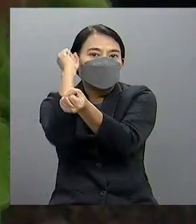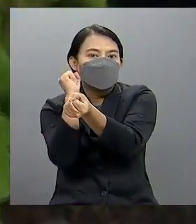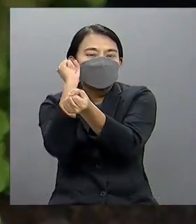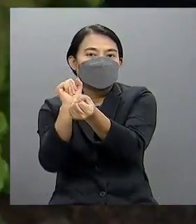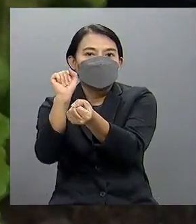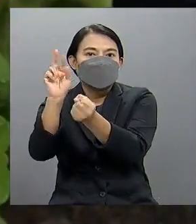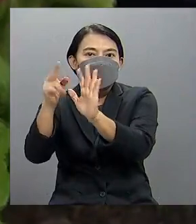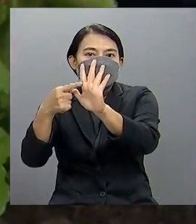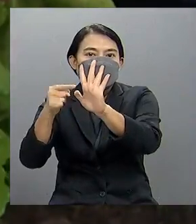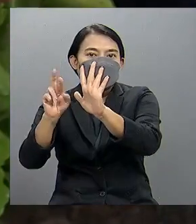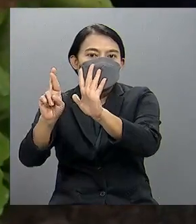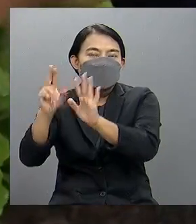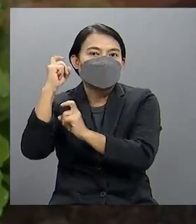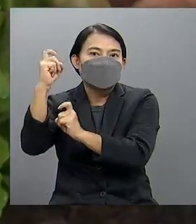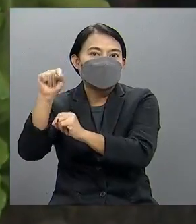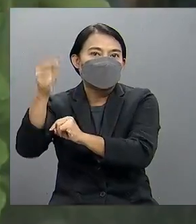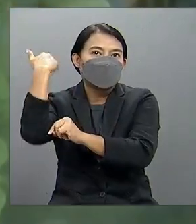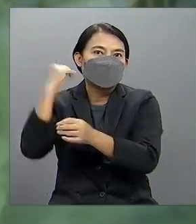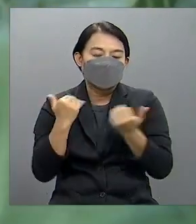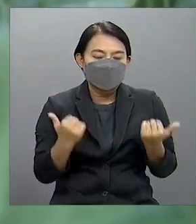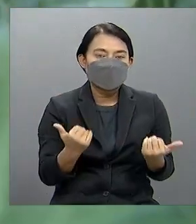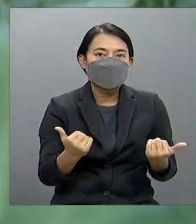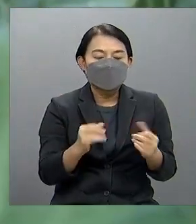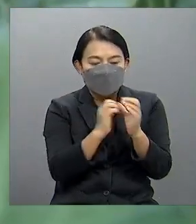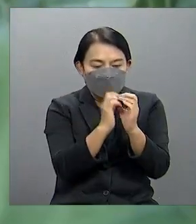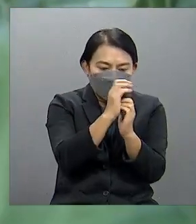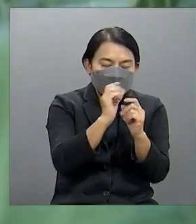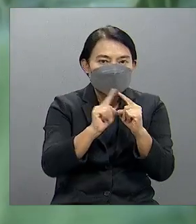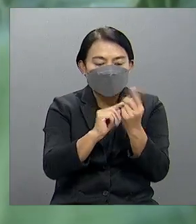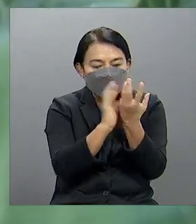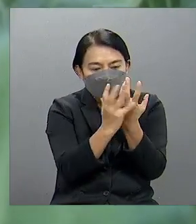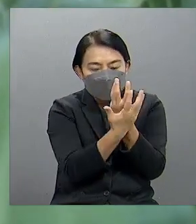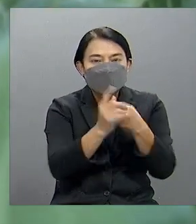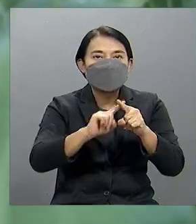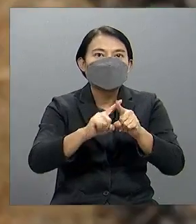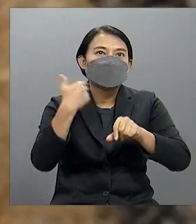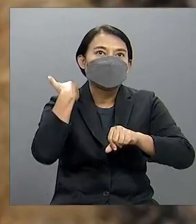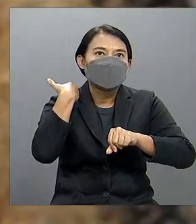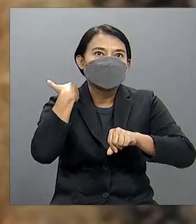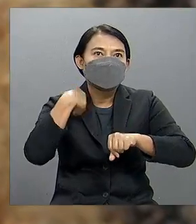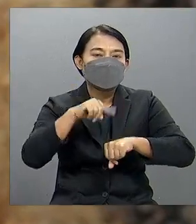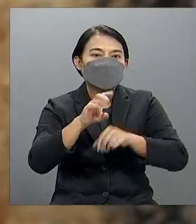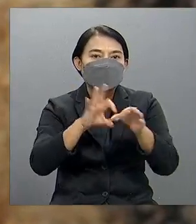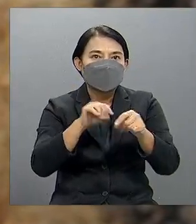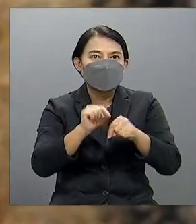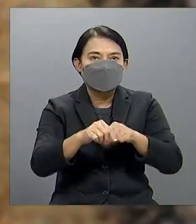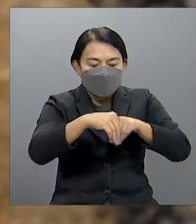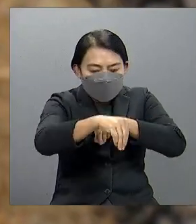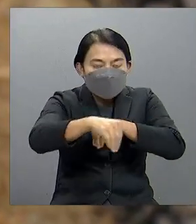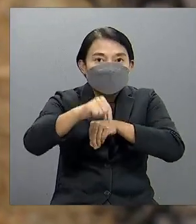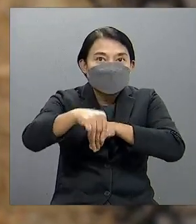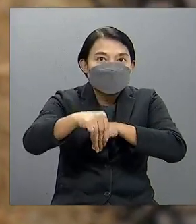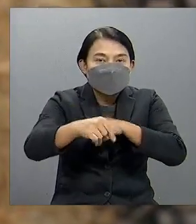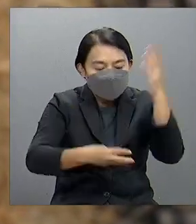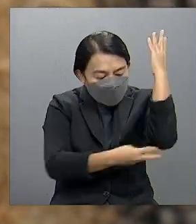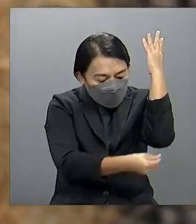ผู้หอมกะเทม ผู้กะลำ ผหักกาศกไม่นำมาก หลด โธดไปเป็ปเฮอใจปุ ประเฮอใจยา ก็